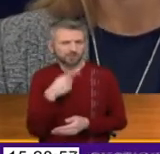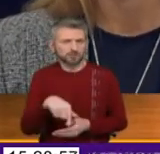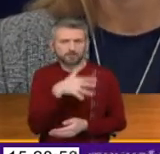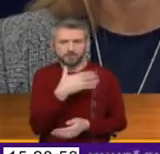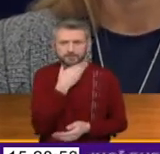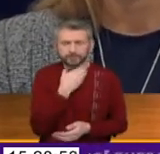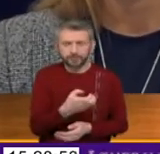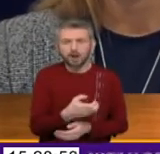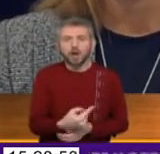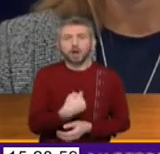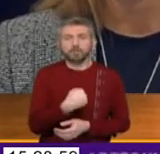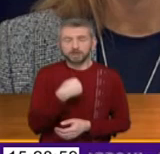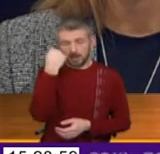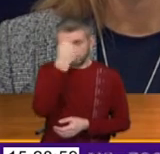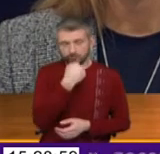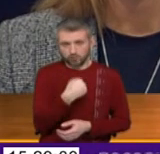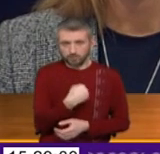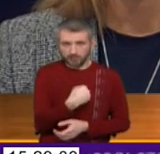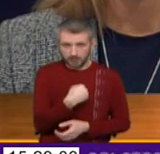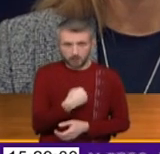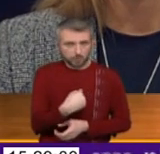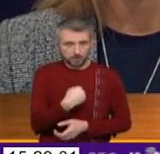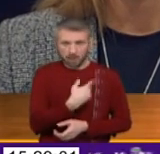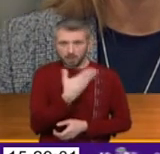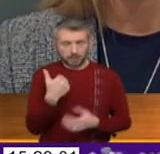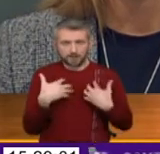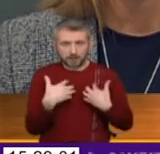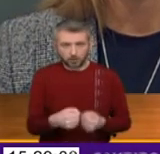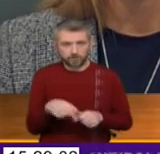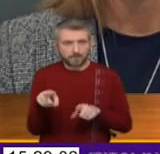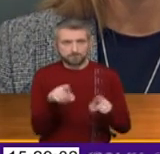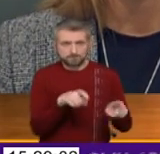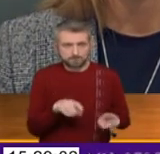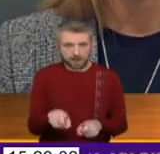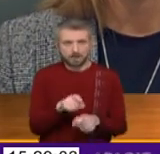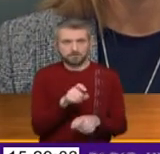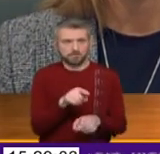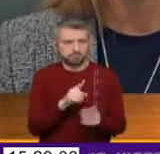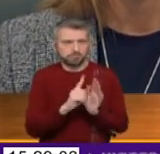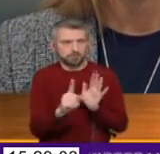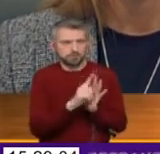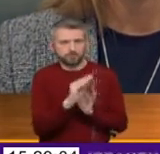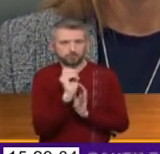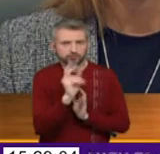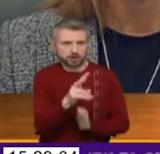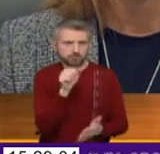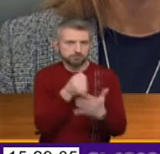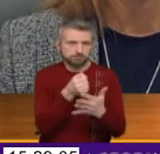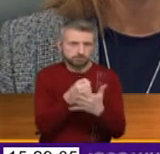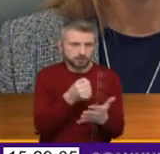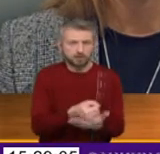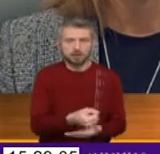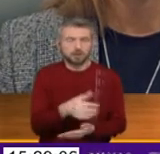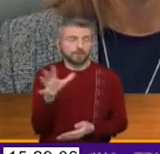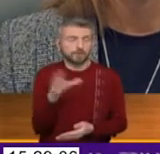это. А у меня лично, вот как у меня, да, у меня нет здоровья уже бегать без конца в этот ЖЭК, пицца, это все я